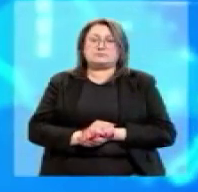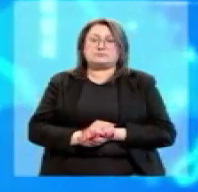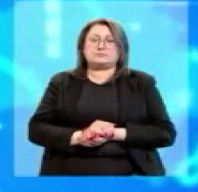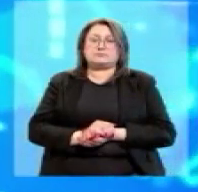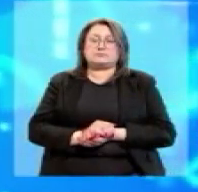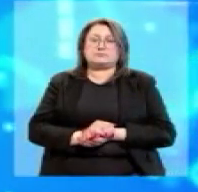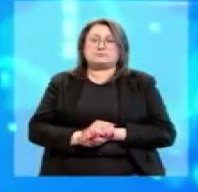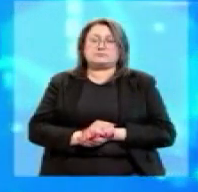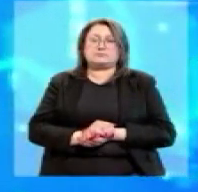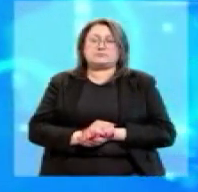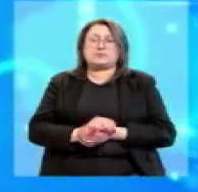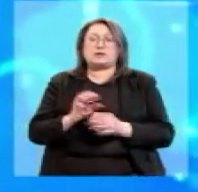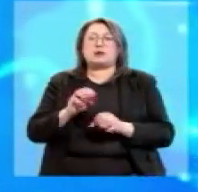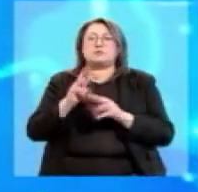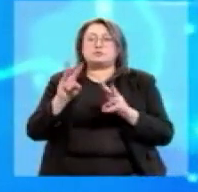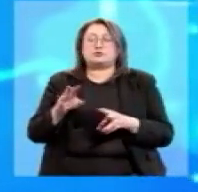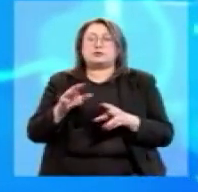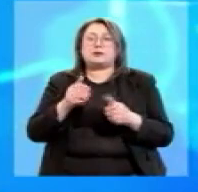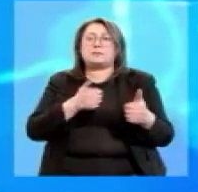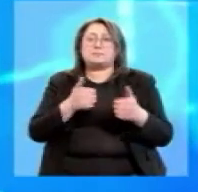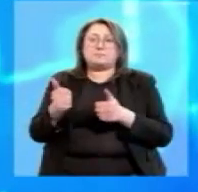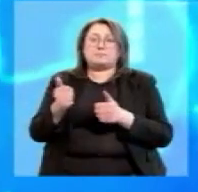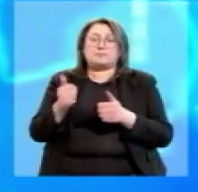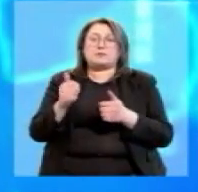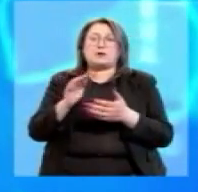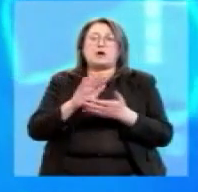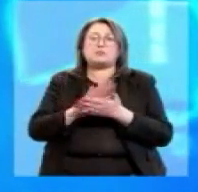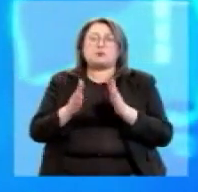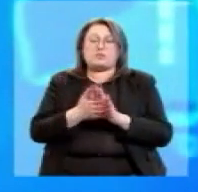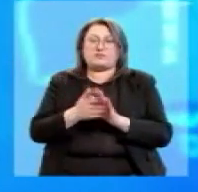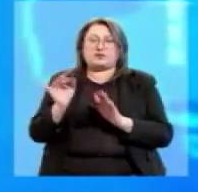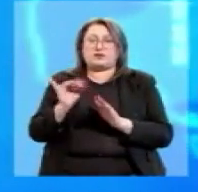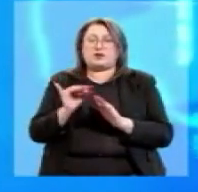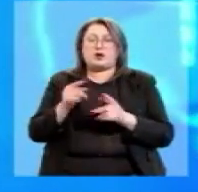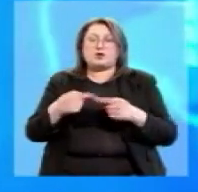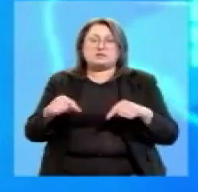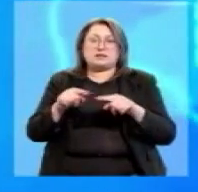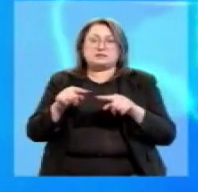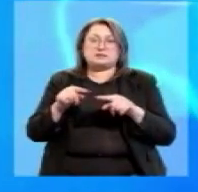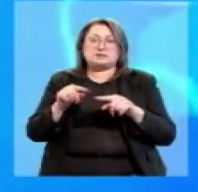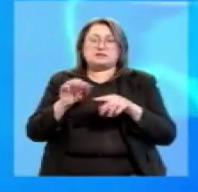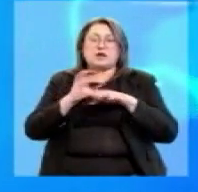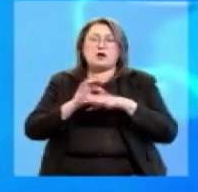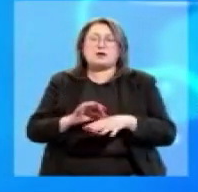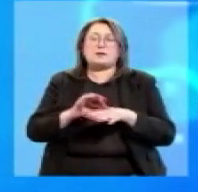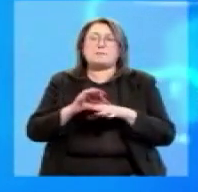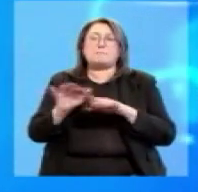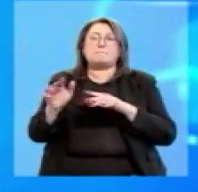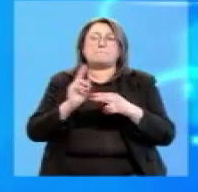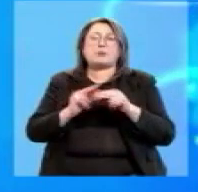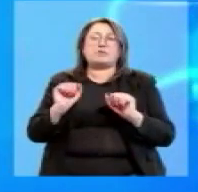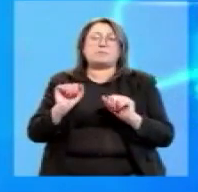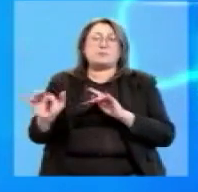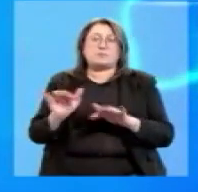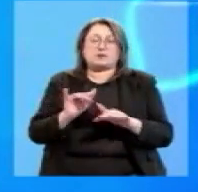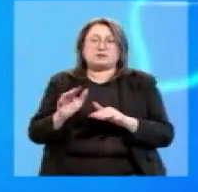Қолайлы эпизодиялық жағдайды қамтамасыз ету және профилактикалық шараларды ұйымдастыру. 2022 жылдың көрсеткішіне сәйкес